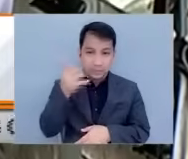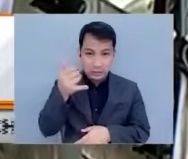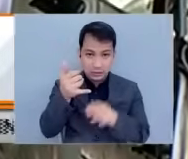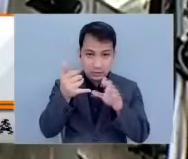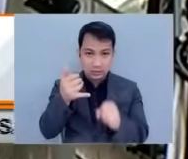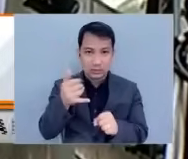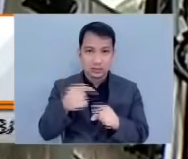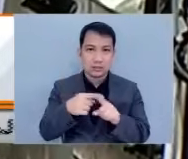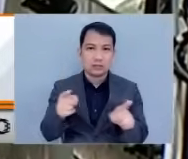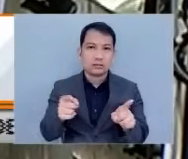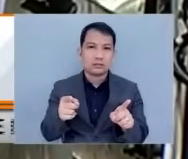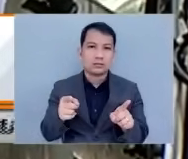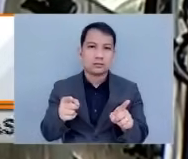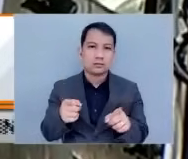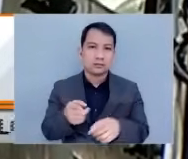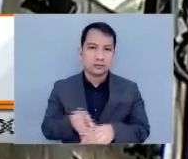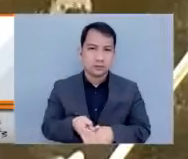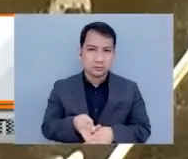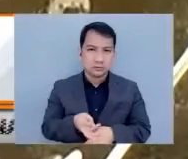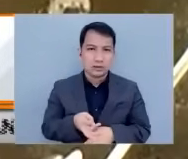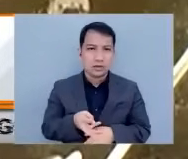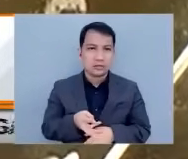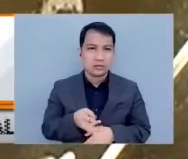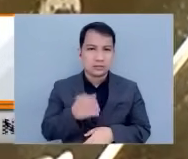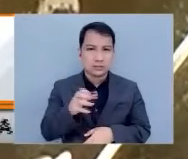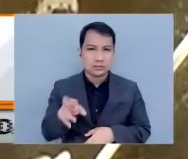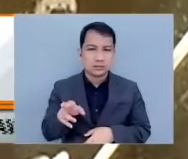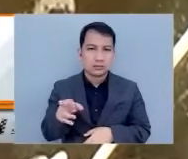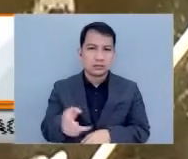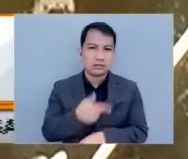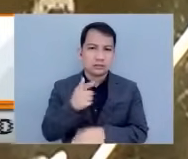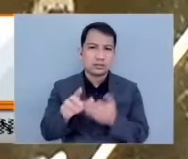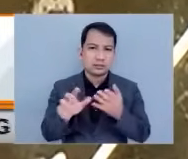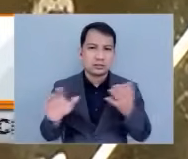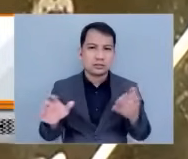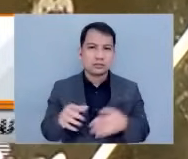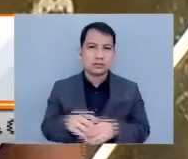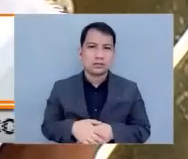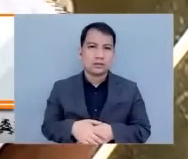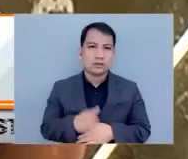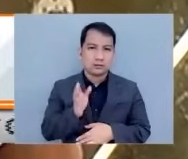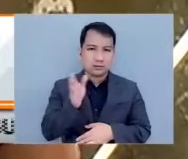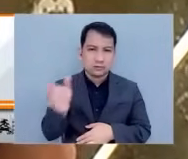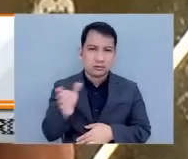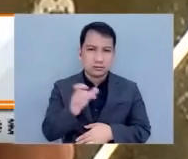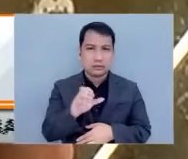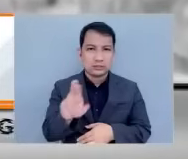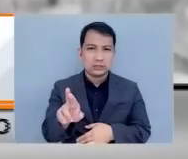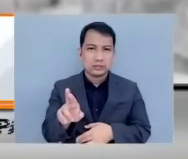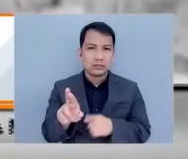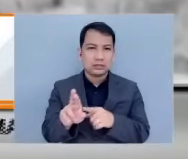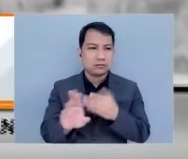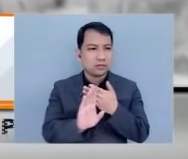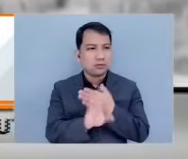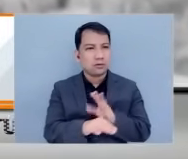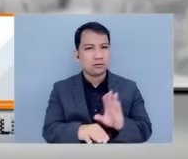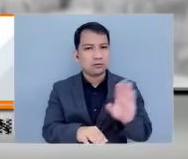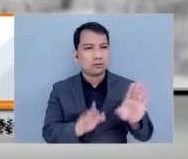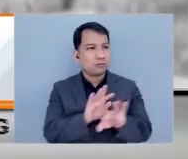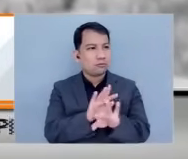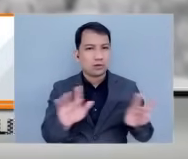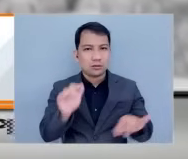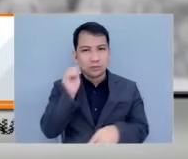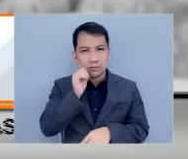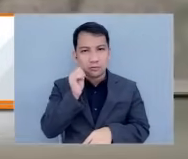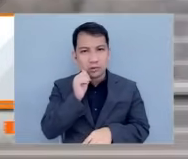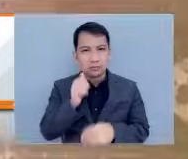raw naihi ang lolo. Nang makitang mahaba naman ang pila sa kahera, nagpunta raw siya sa CR. Pero pagbalik niya, wala na ang babae, tangay si